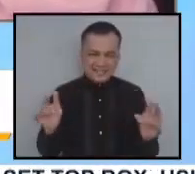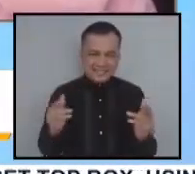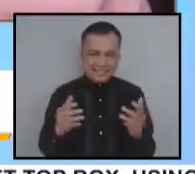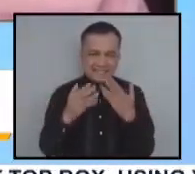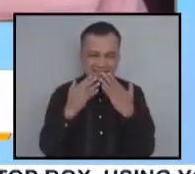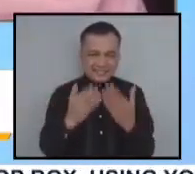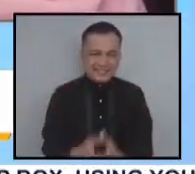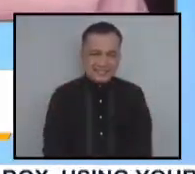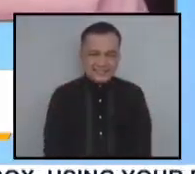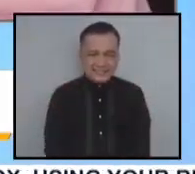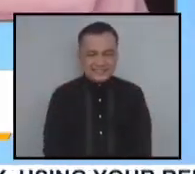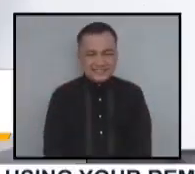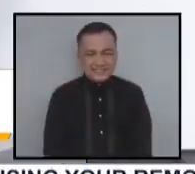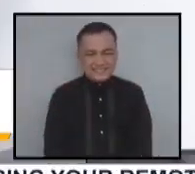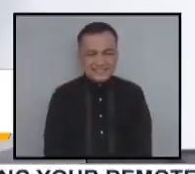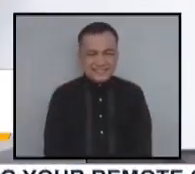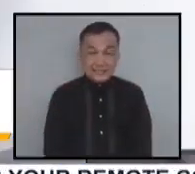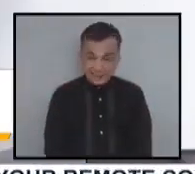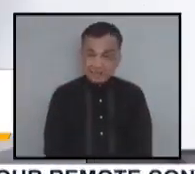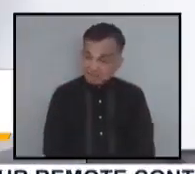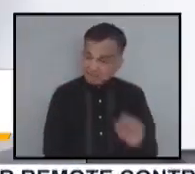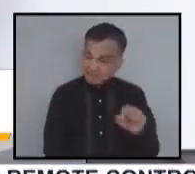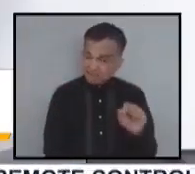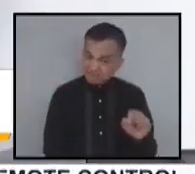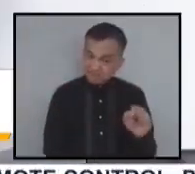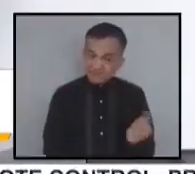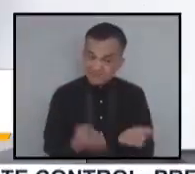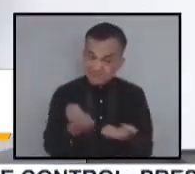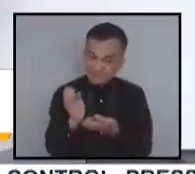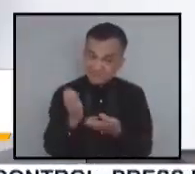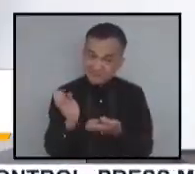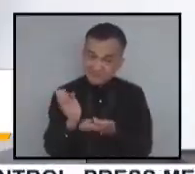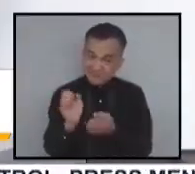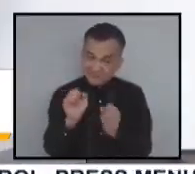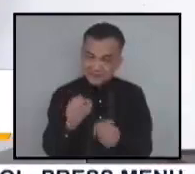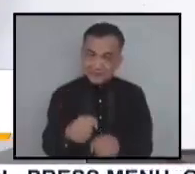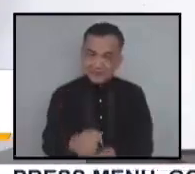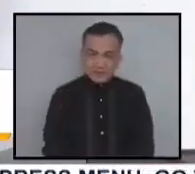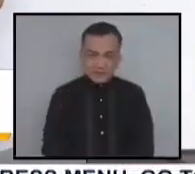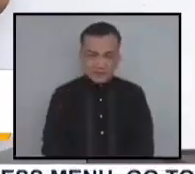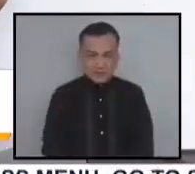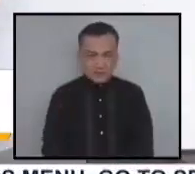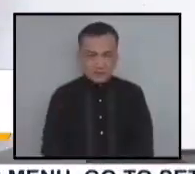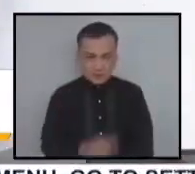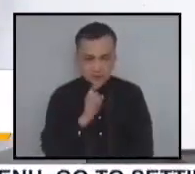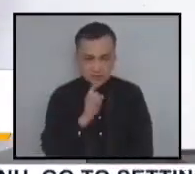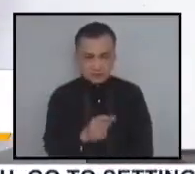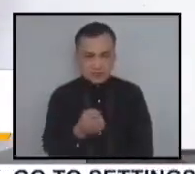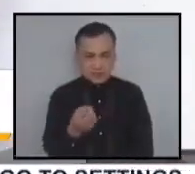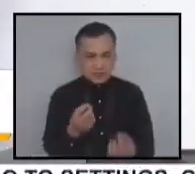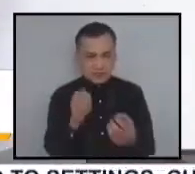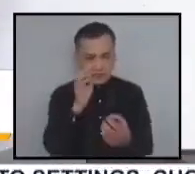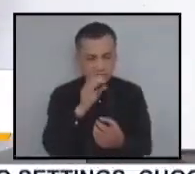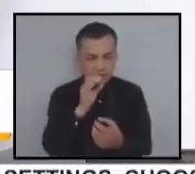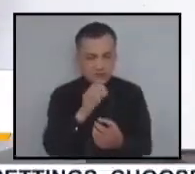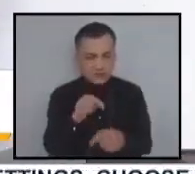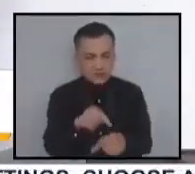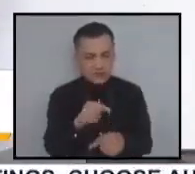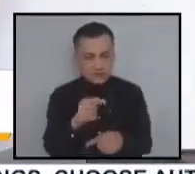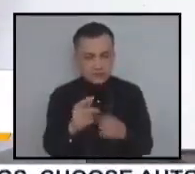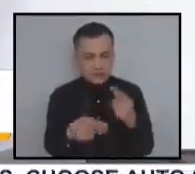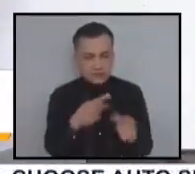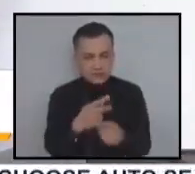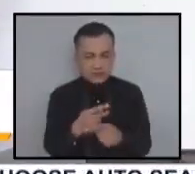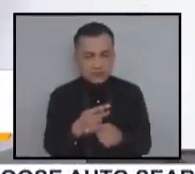So ma-export na rin yung kanila mga products. Kasi sa totoo lang, marami naghahanap ng mga ganitong klase ng products yung mga hobby, no?